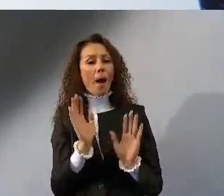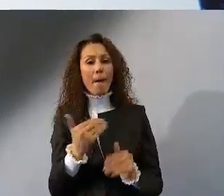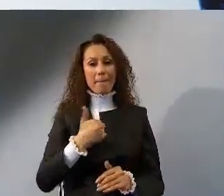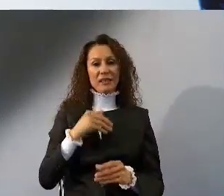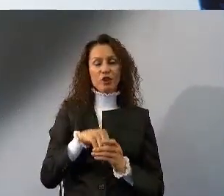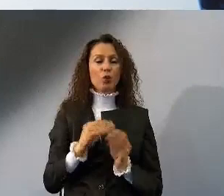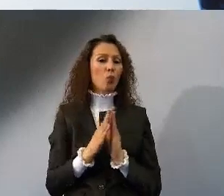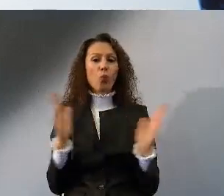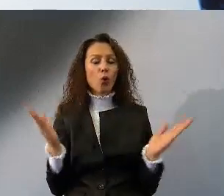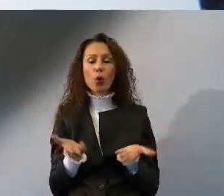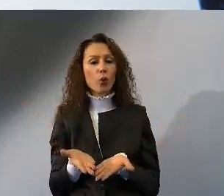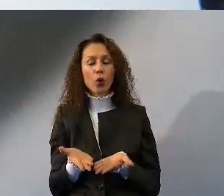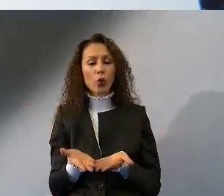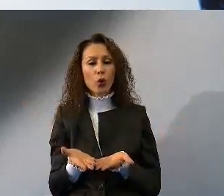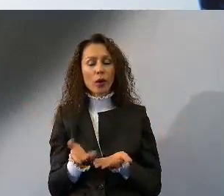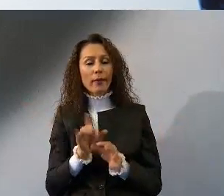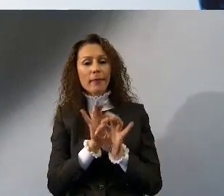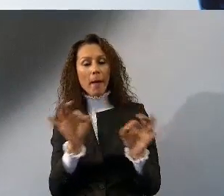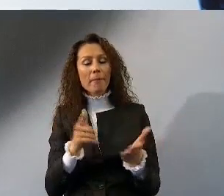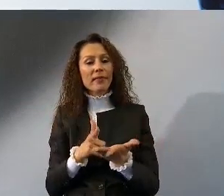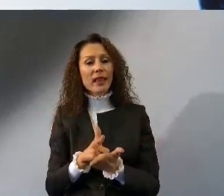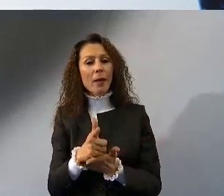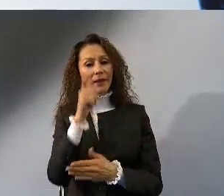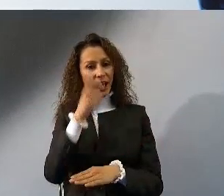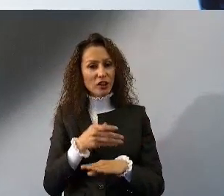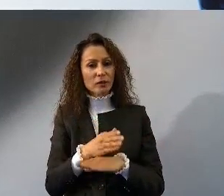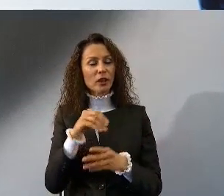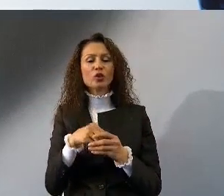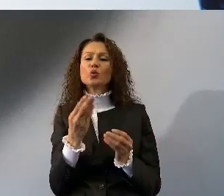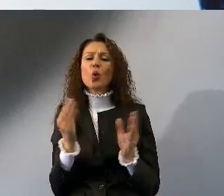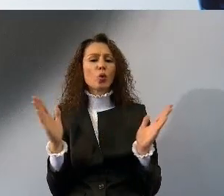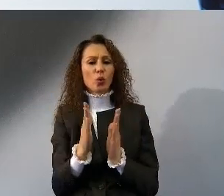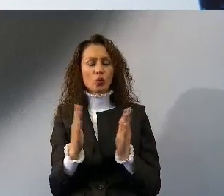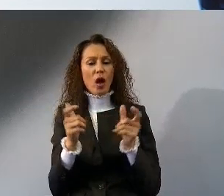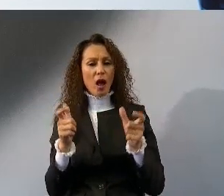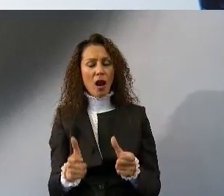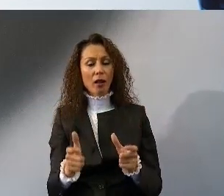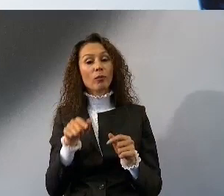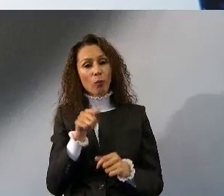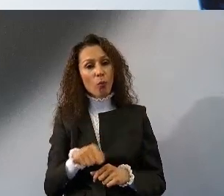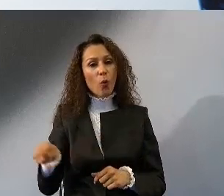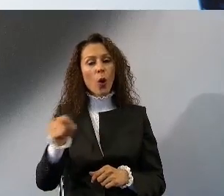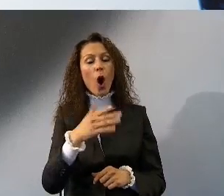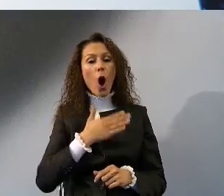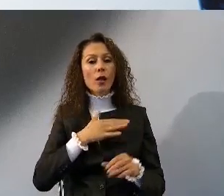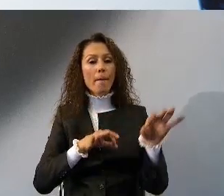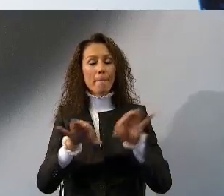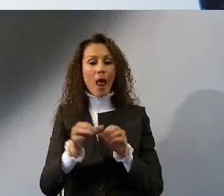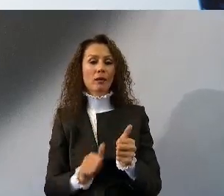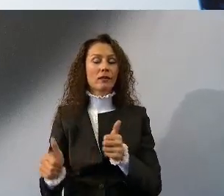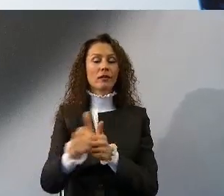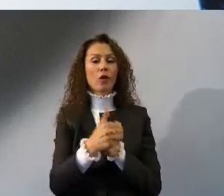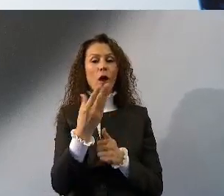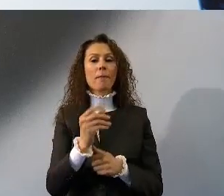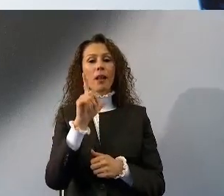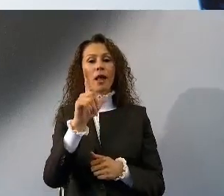için büyük ama aslında konvansiyonel tarımı gerçekleştirmek için çok küçük alanlar. Bu alanları ön plana çıkarıp marjinal